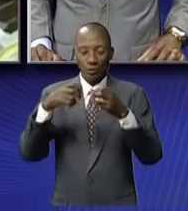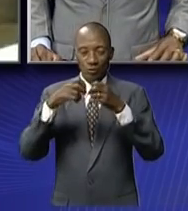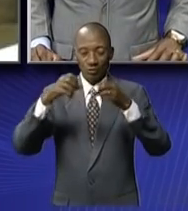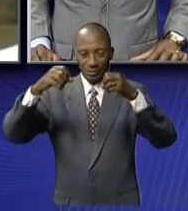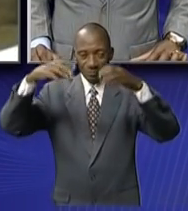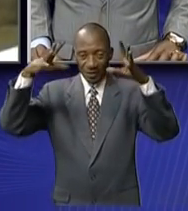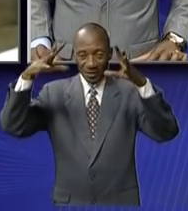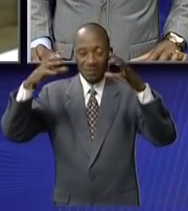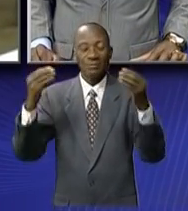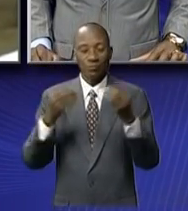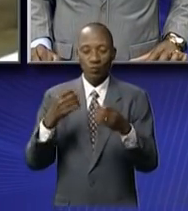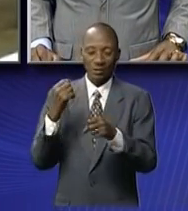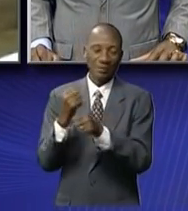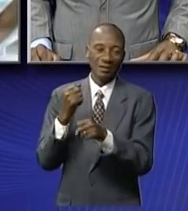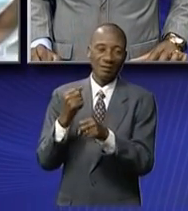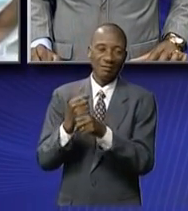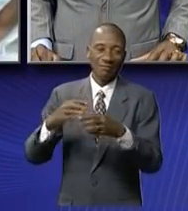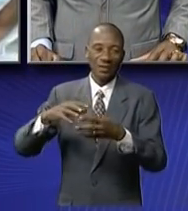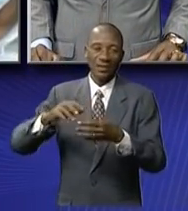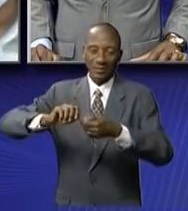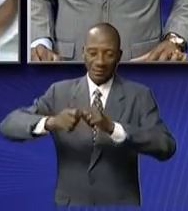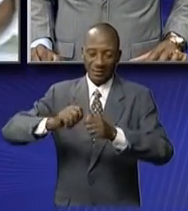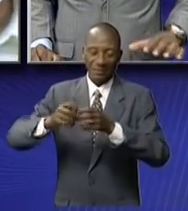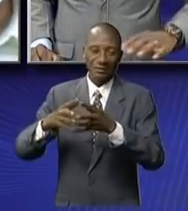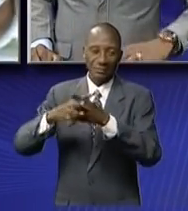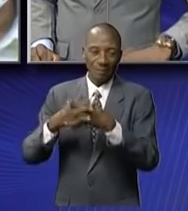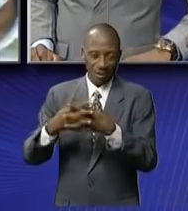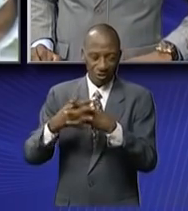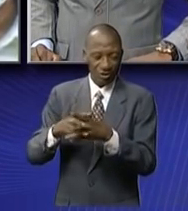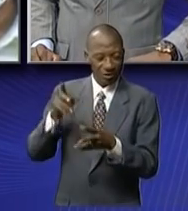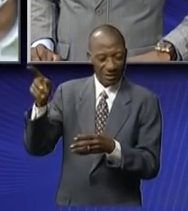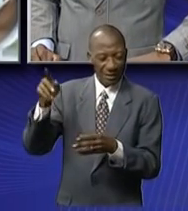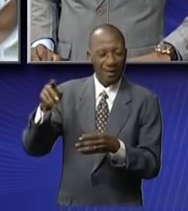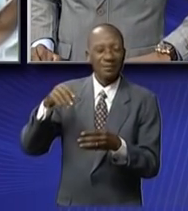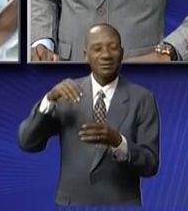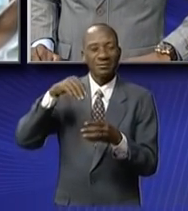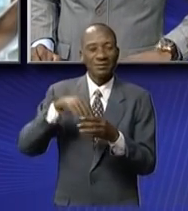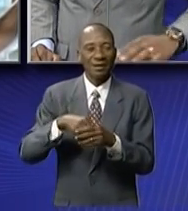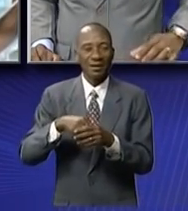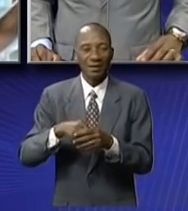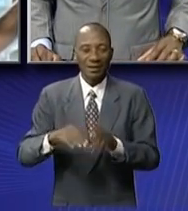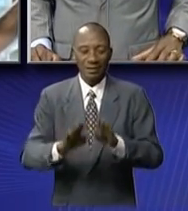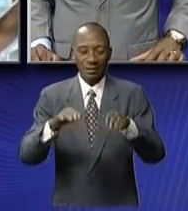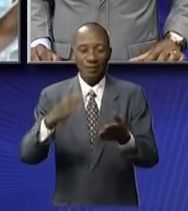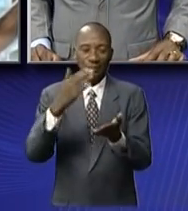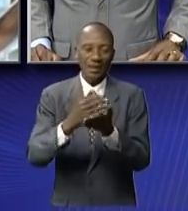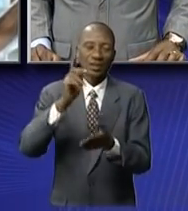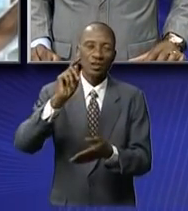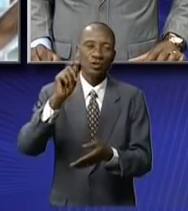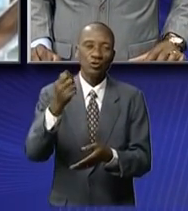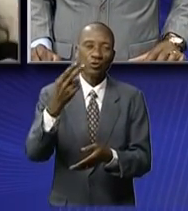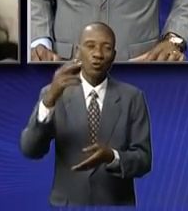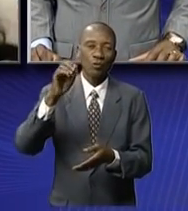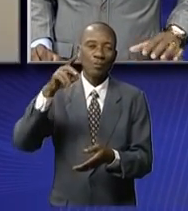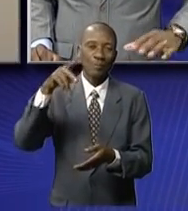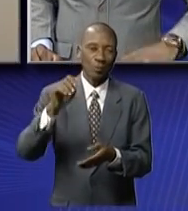grâce aux travaux intenses de réhabilitation qui s'effectuent au groupe 3 de la centrale hydroélectrique de la Tchopo. Vous avez également